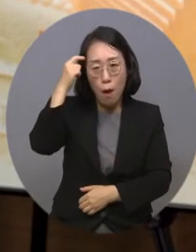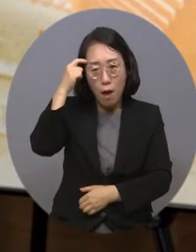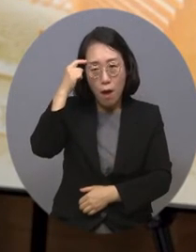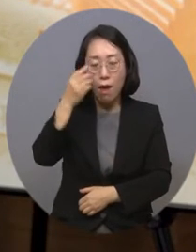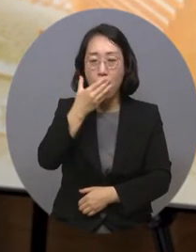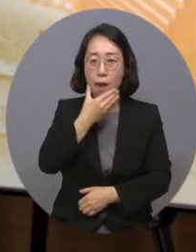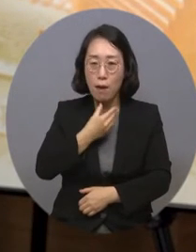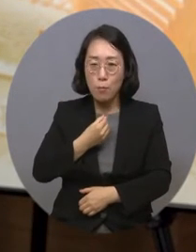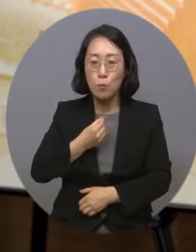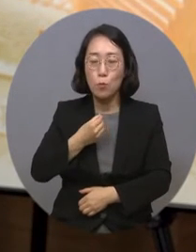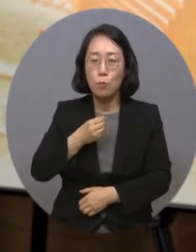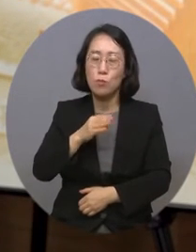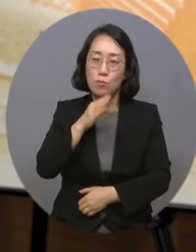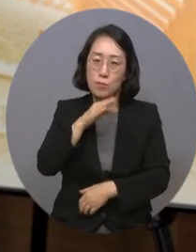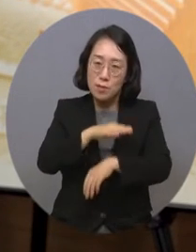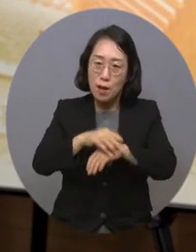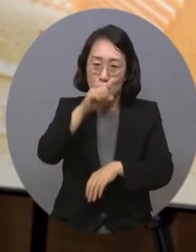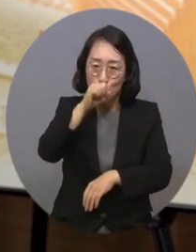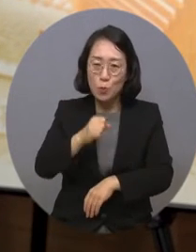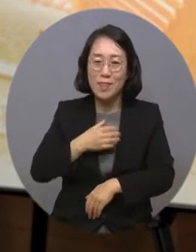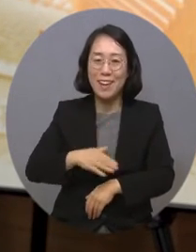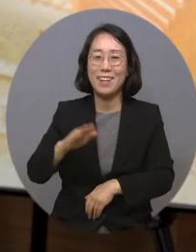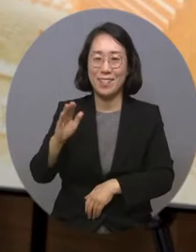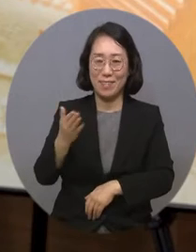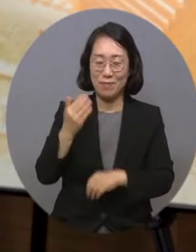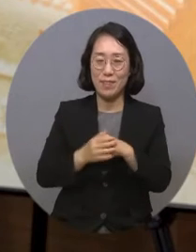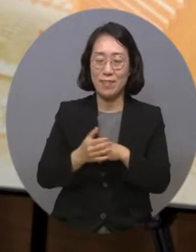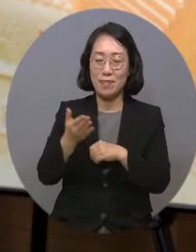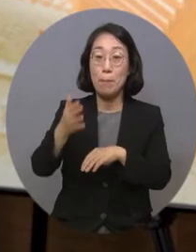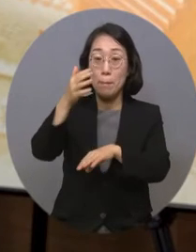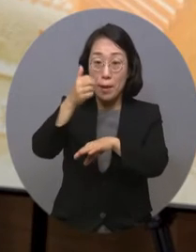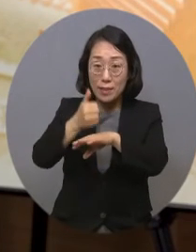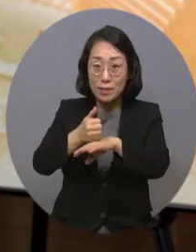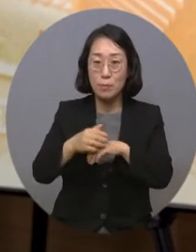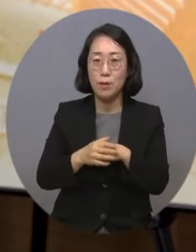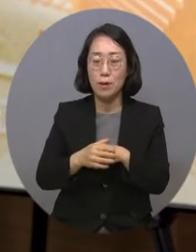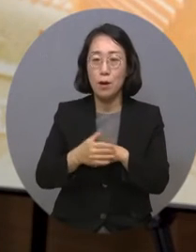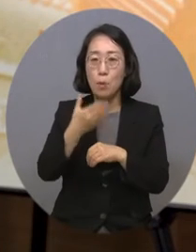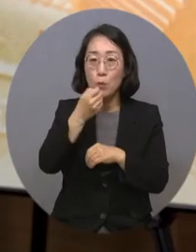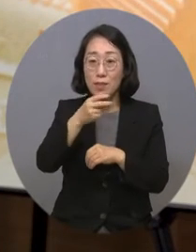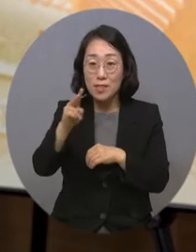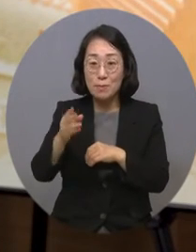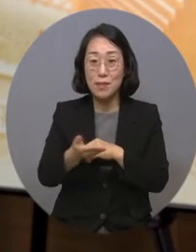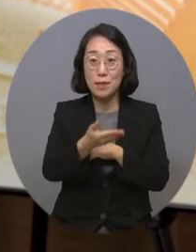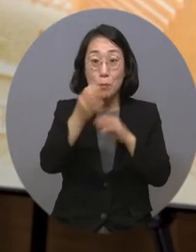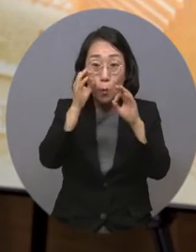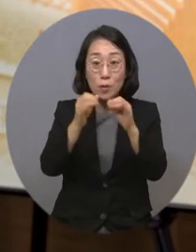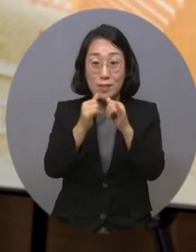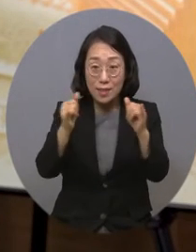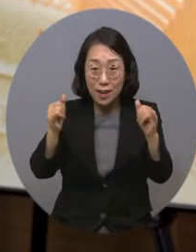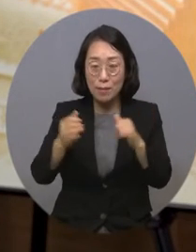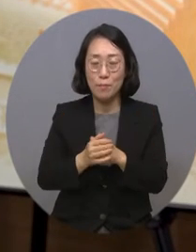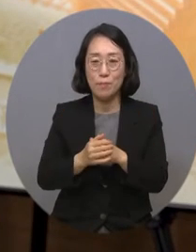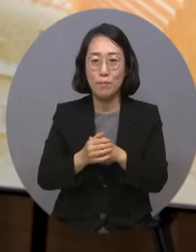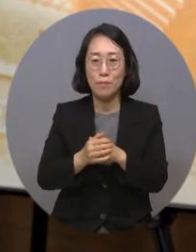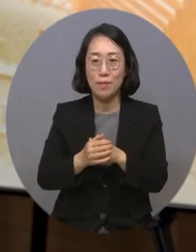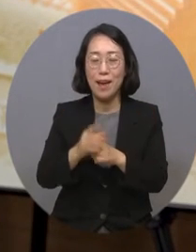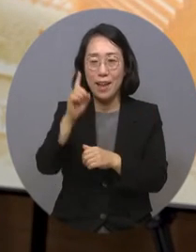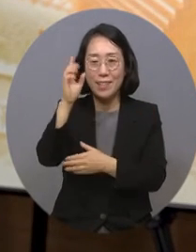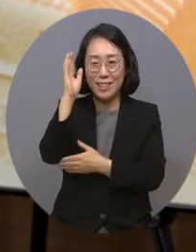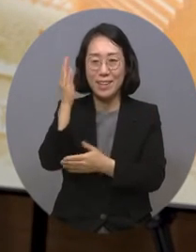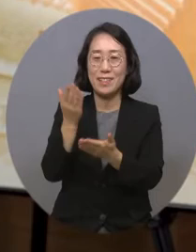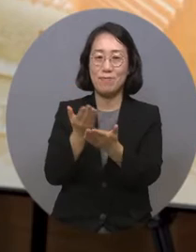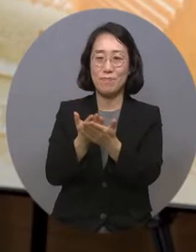복지 도시인지 네. 제가 알 수 있을 것 같아요. 네. 그 군수님 마지막으로 저희 네. 복지TV 시청자분들과 네. 또 고창 국민들께 한